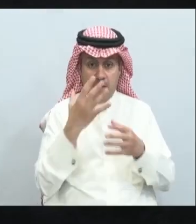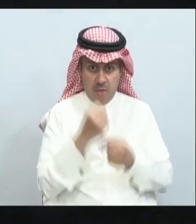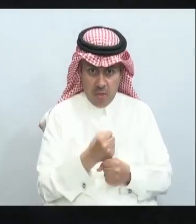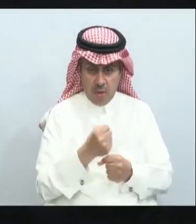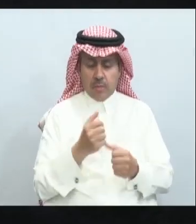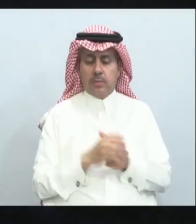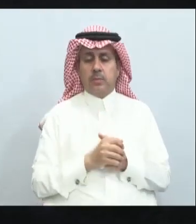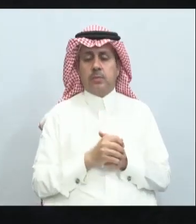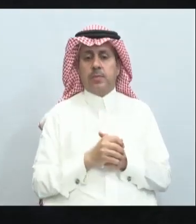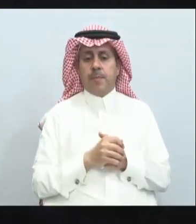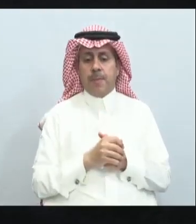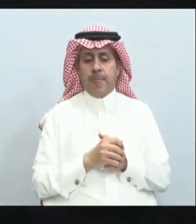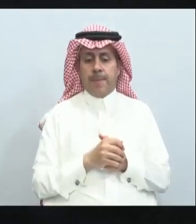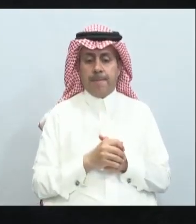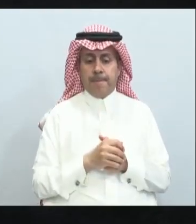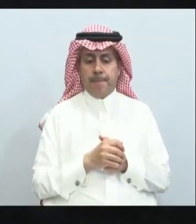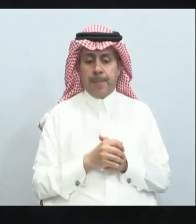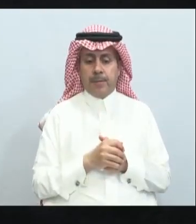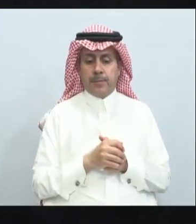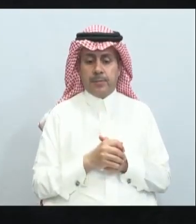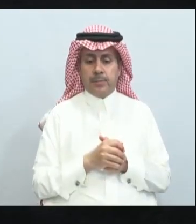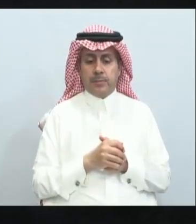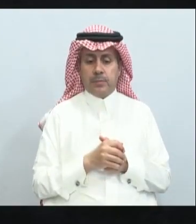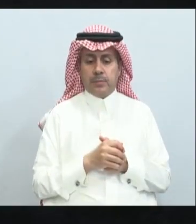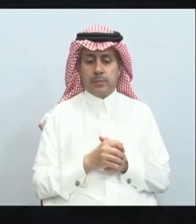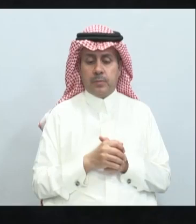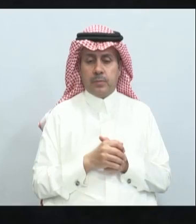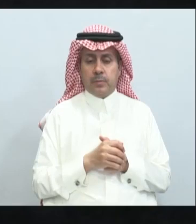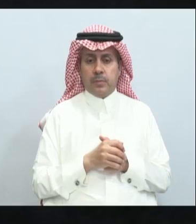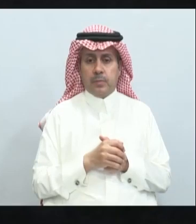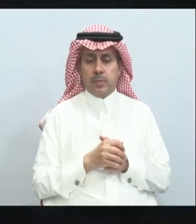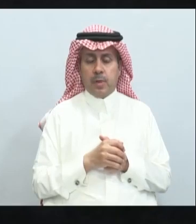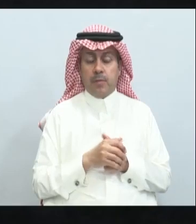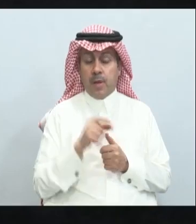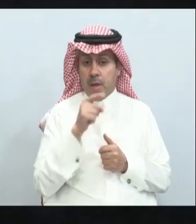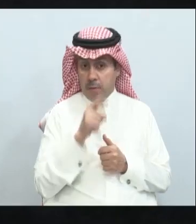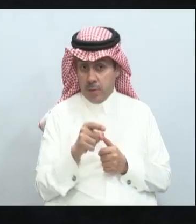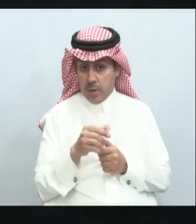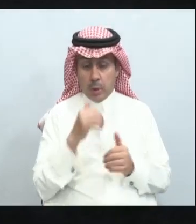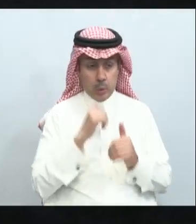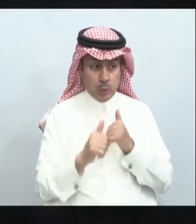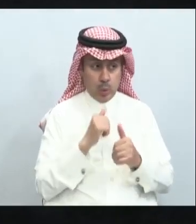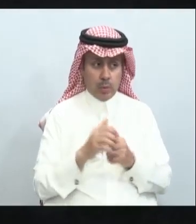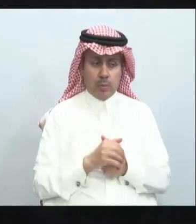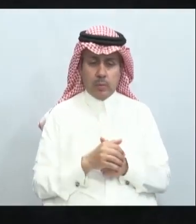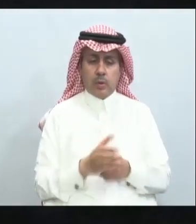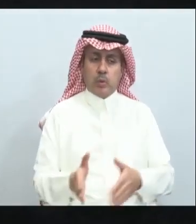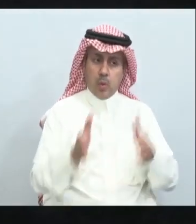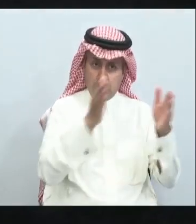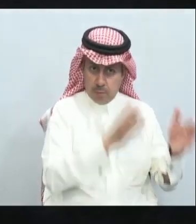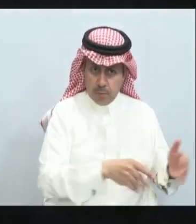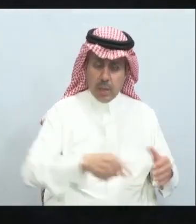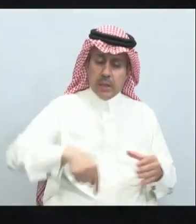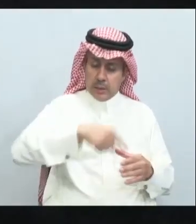الزوج لا يعني يعاشر الى زوجته عدم اختلاط الانساب فهذه الطرق قد تؤدي الى